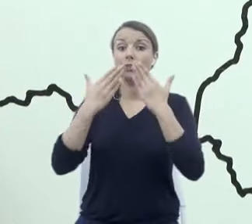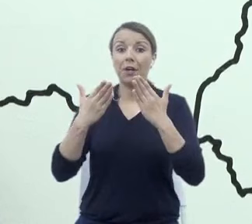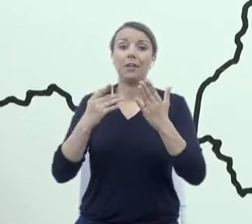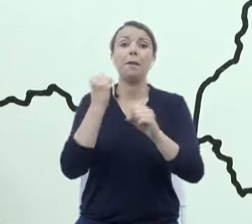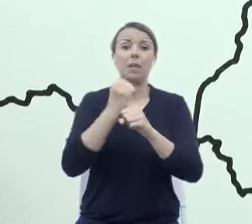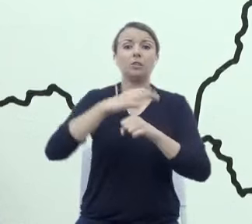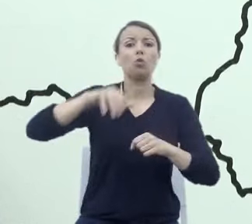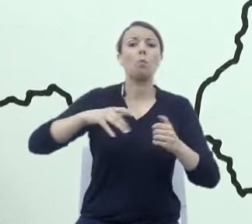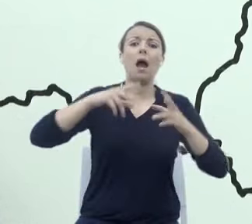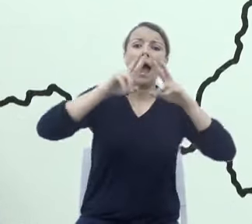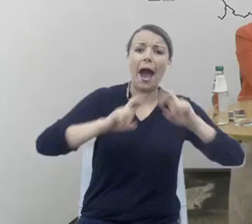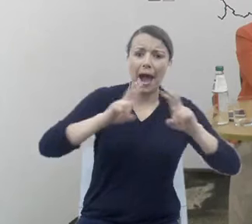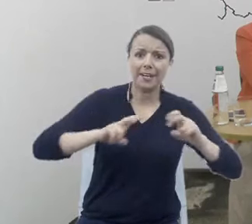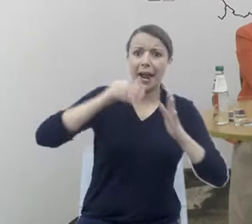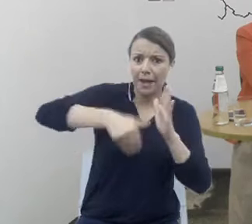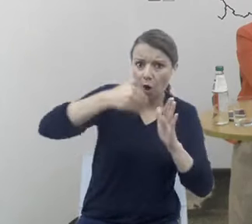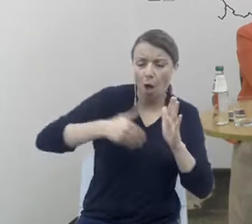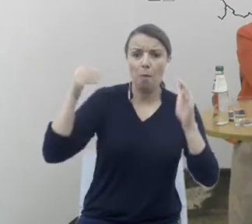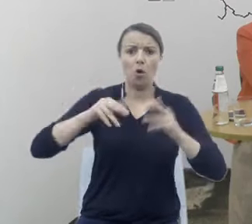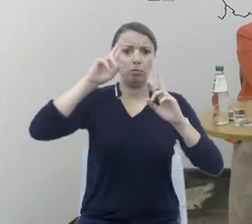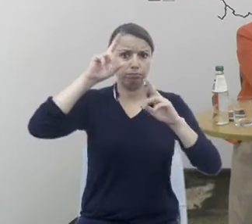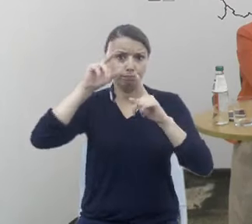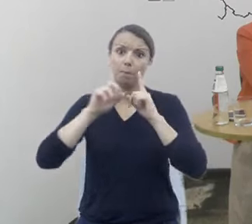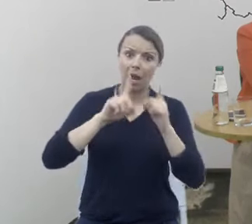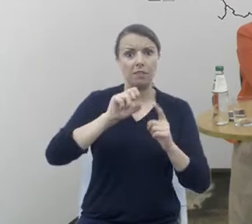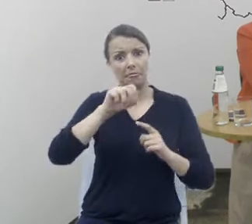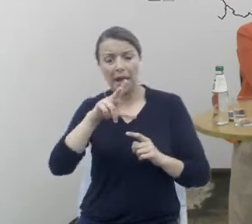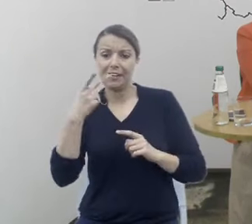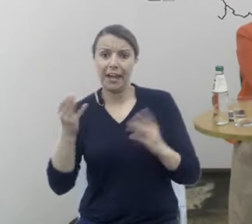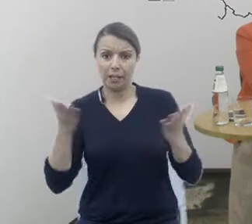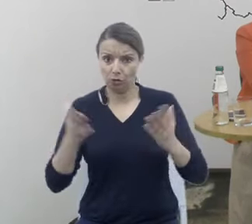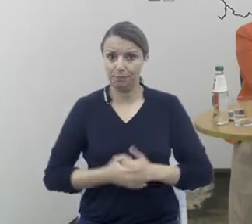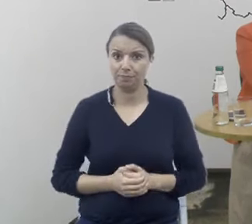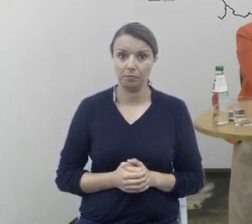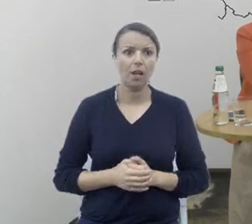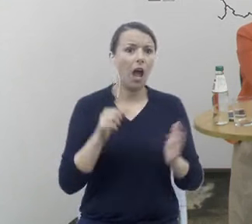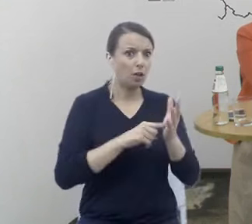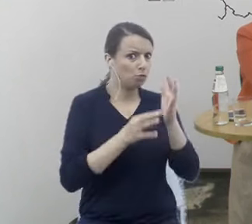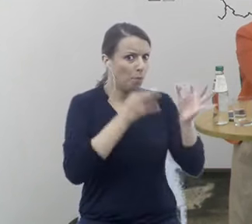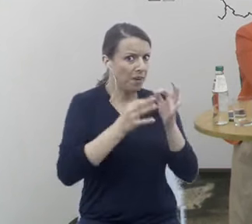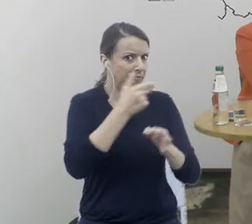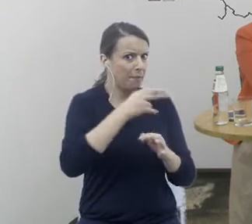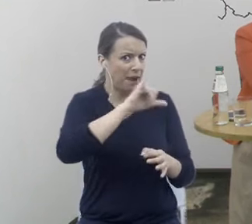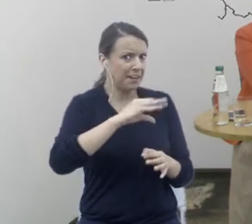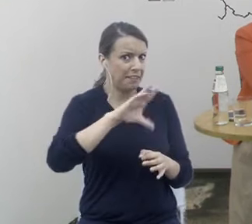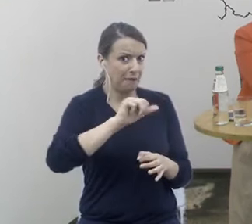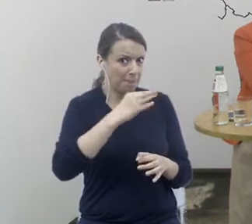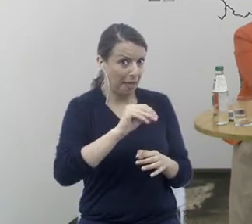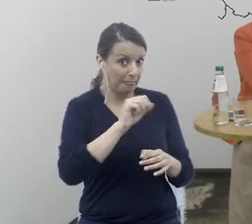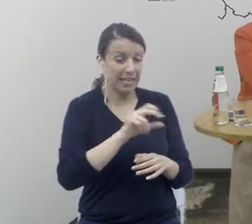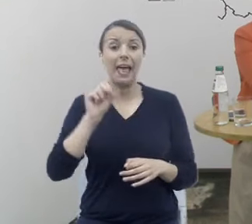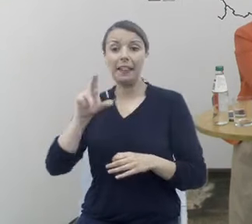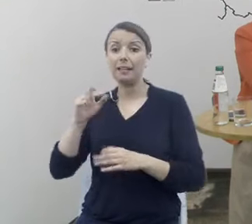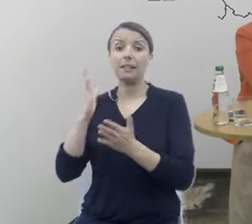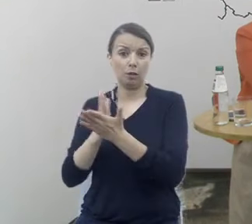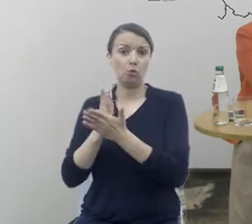czerwcu 2001 roku. Teraz mówimy o Jedwabnym już, prawda? Tak, przeszliśmy do Jedwabnego. Zacznijmy już powoli mówić też